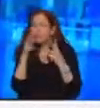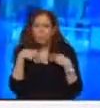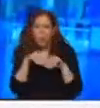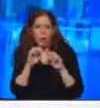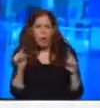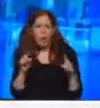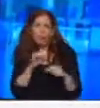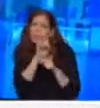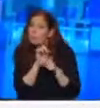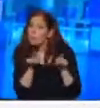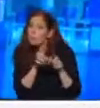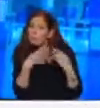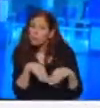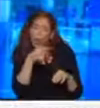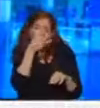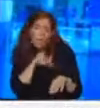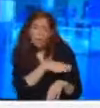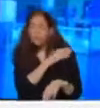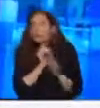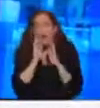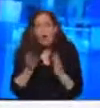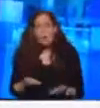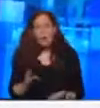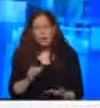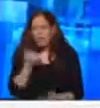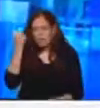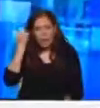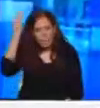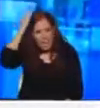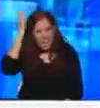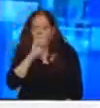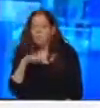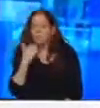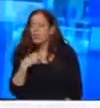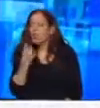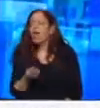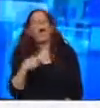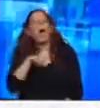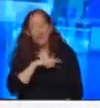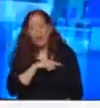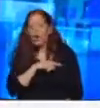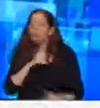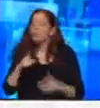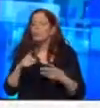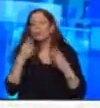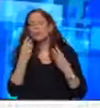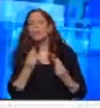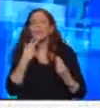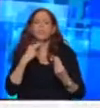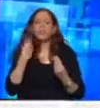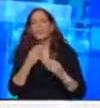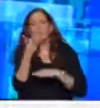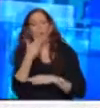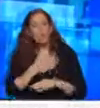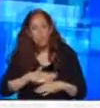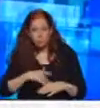יעזבו, וזה פשוט לא יאמן, ואפשר, השר בנט לא מספיק לנו שהוא אומר במושב הכנסת, אנחנו טובי הציונות, טובי המדינה, אנחנו רוצים